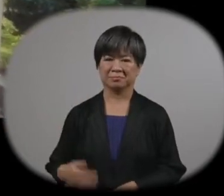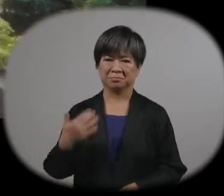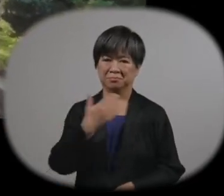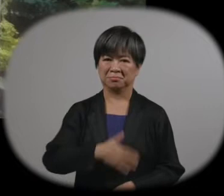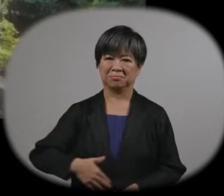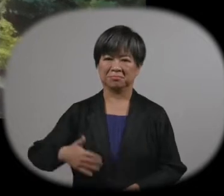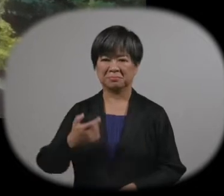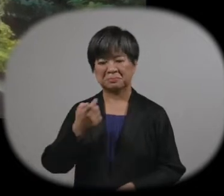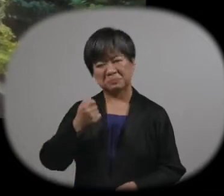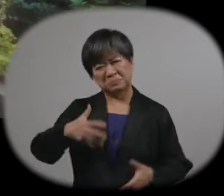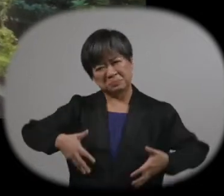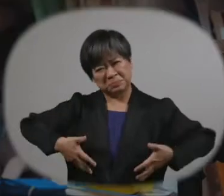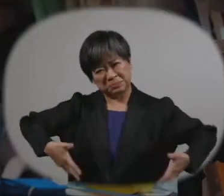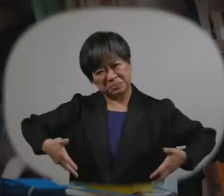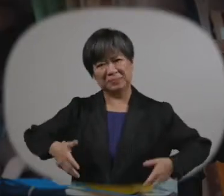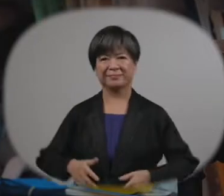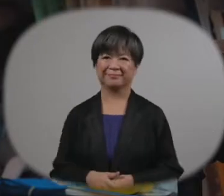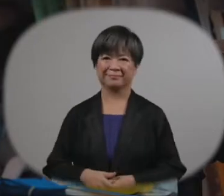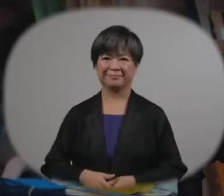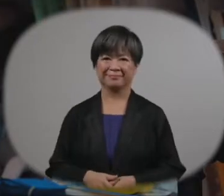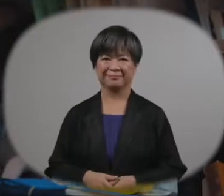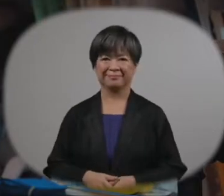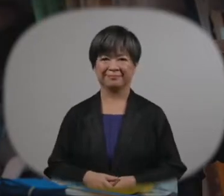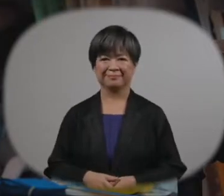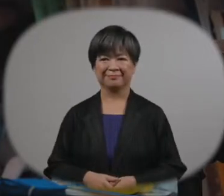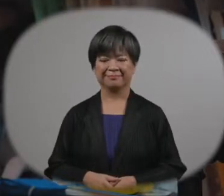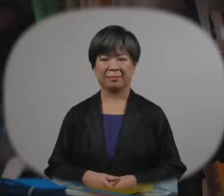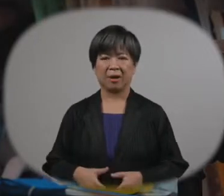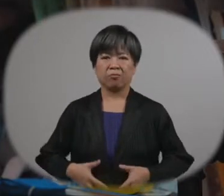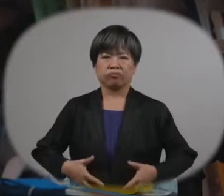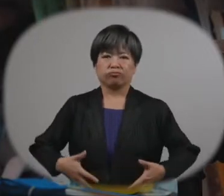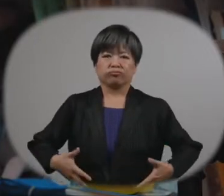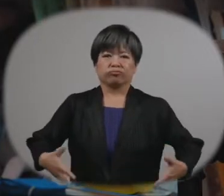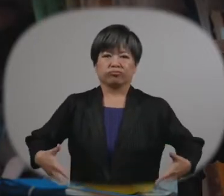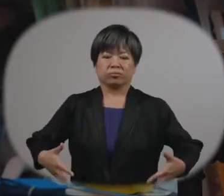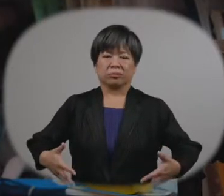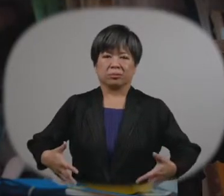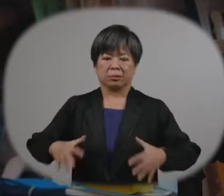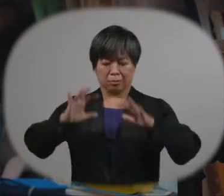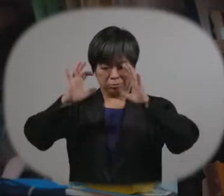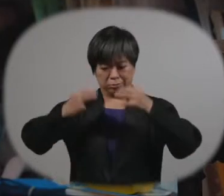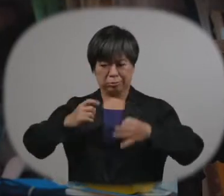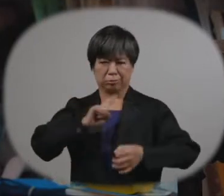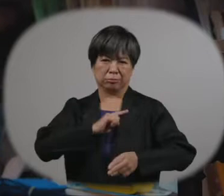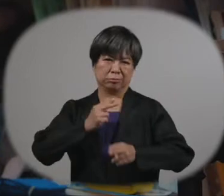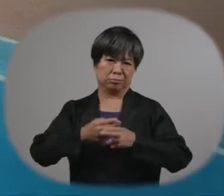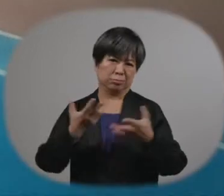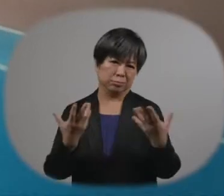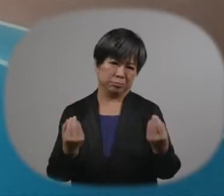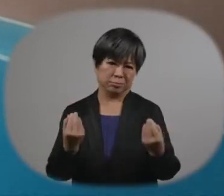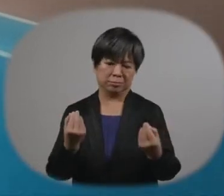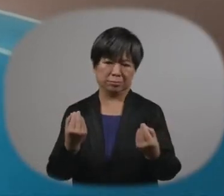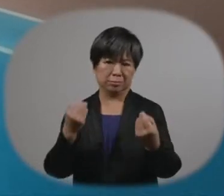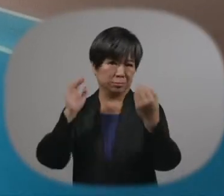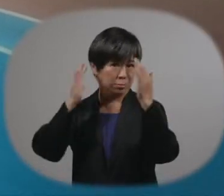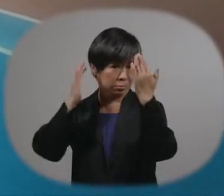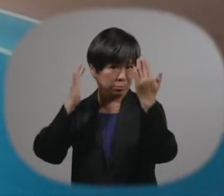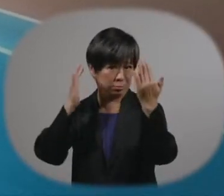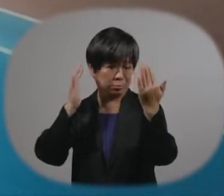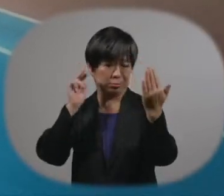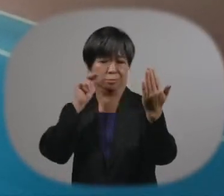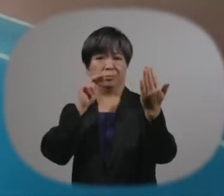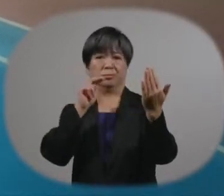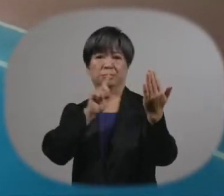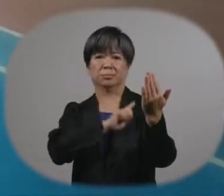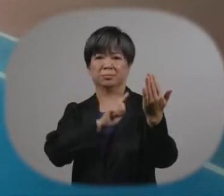有一点胖，然后就会当越来越胖的时候，就会对自己越来越没有自信，因为每当面对镜子的时候，就